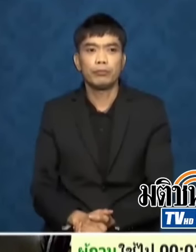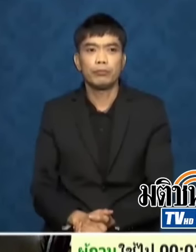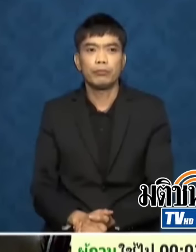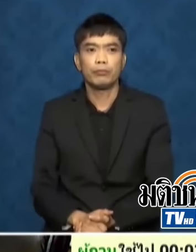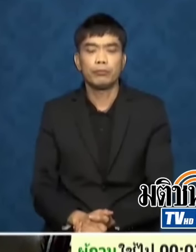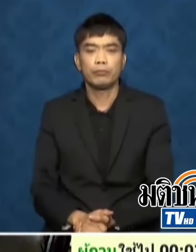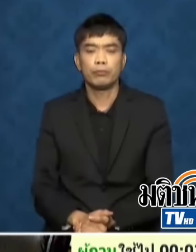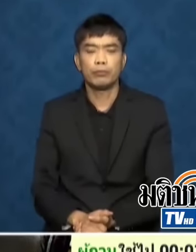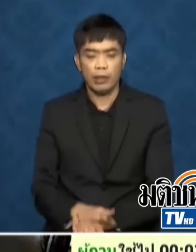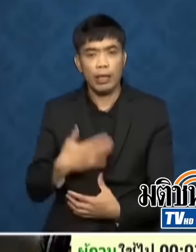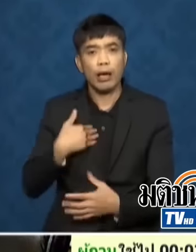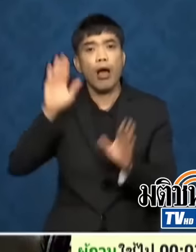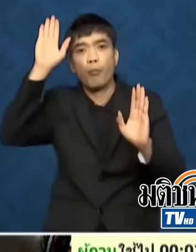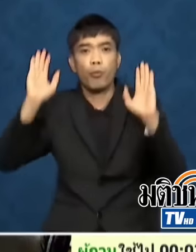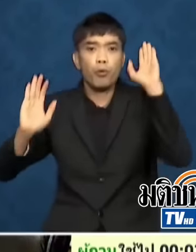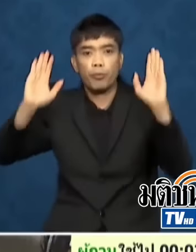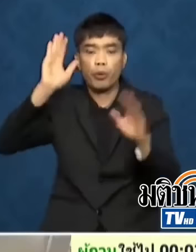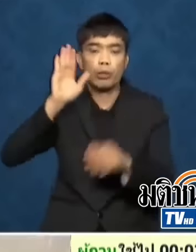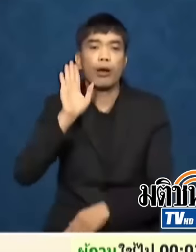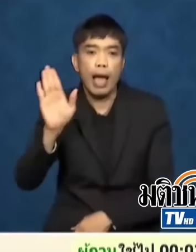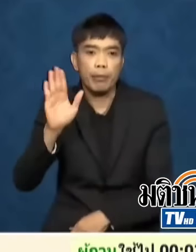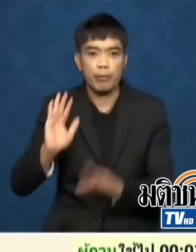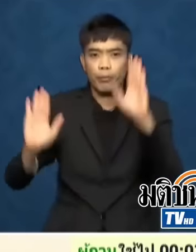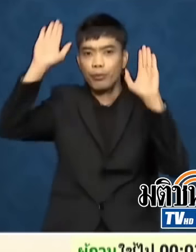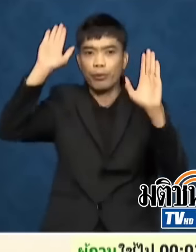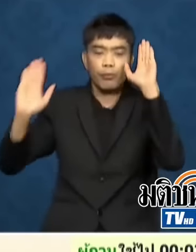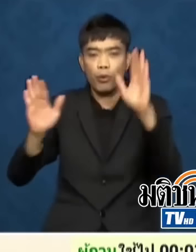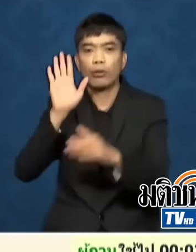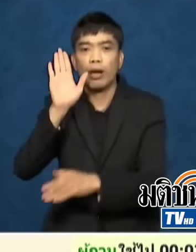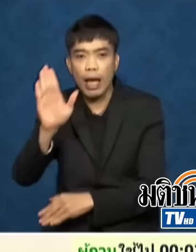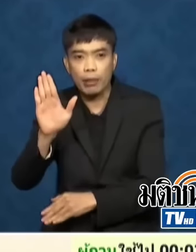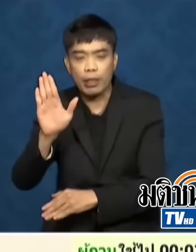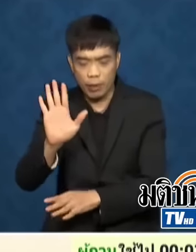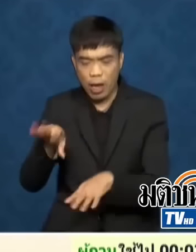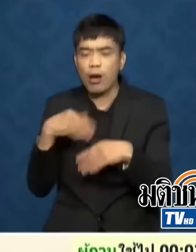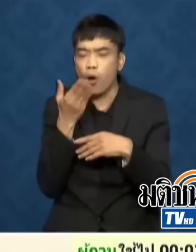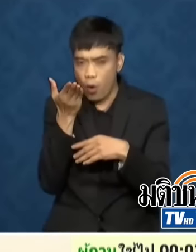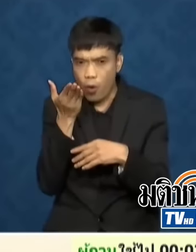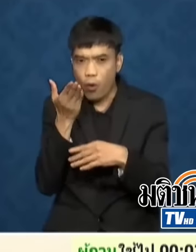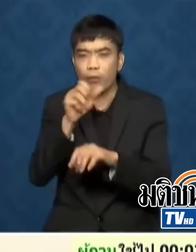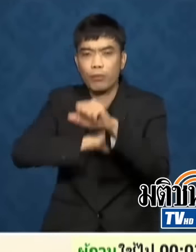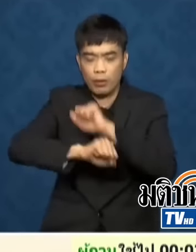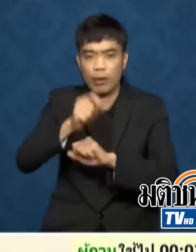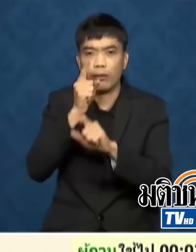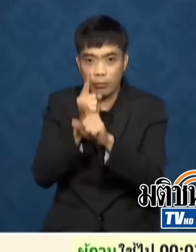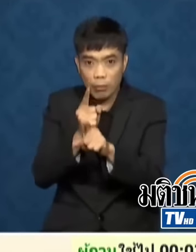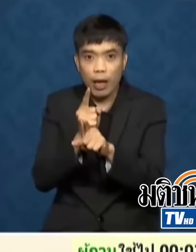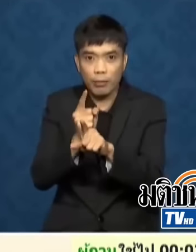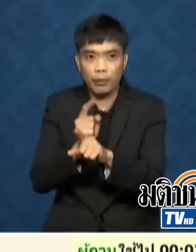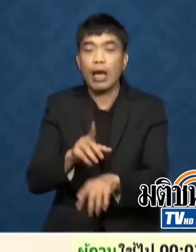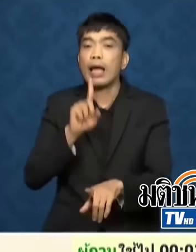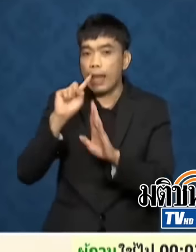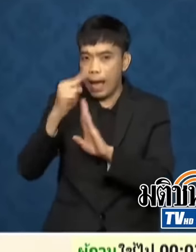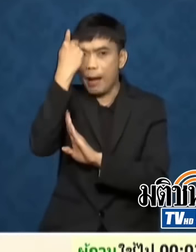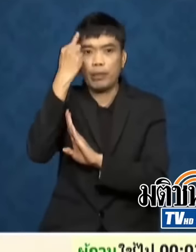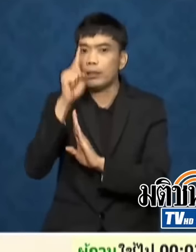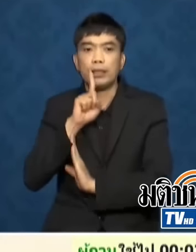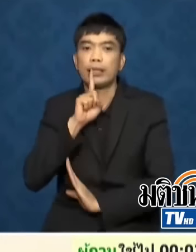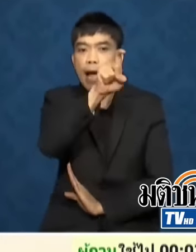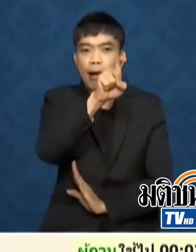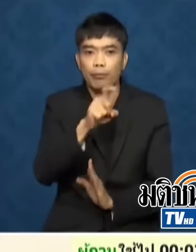ครับ เดี๋ยวเขาประท้วงอีกผมก็ต้องห้ามคุณอีกนะเอาว่าตั้งคำถามเลยกับครั้งแรกท่านจะได้ถาม